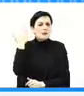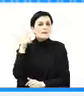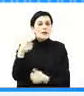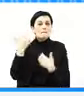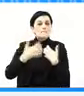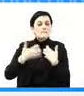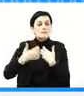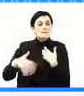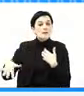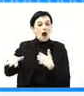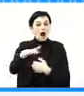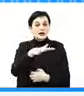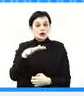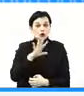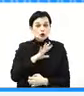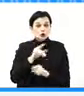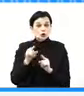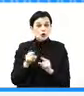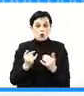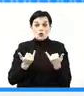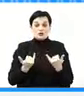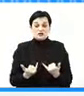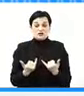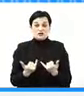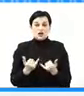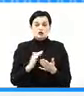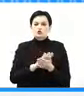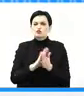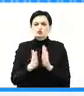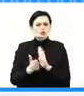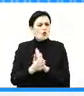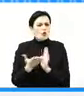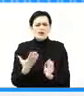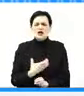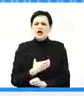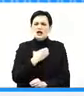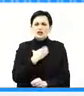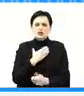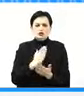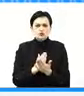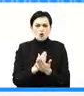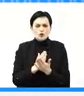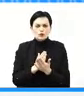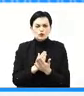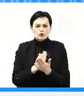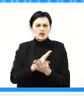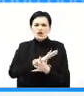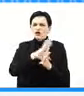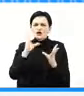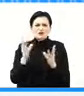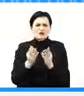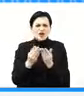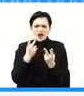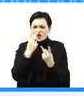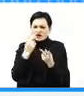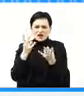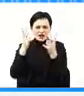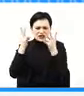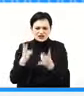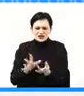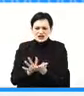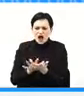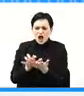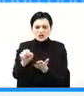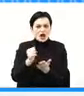პარკი, თუმცა დღეს იქ მდგომარეობა არის კატასტროფული. ყველანაირად გაუბედურებული, განადგურებული